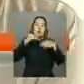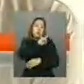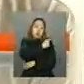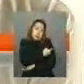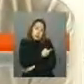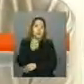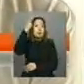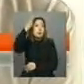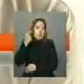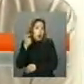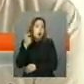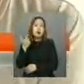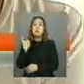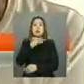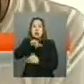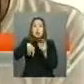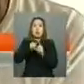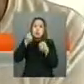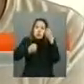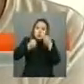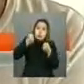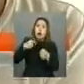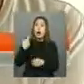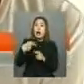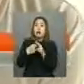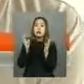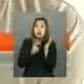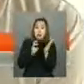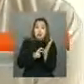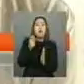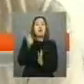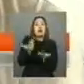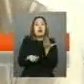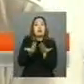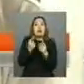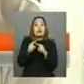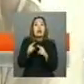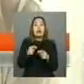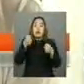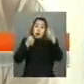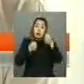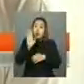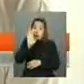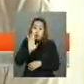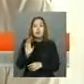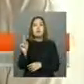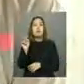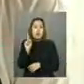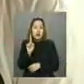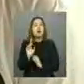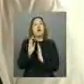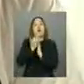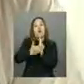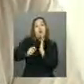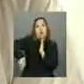ใหญ่นะครับเพราะฉะนั้นใครจับจดก็ได้ครับแต่เป็นหนังใหญ่อะไรล่ะหนังใหญ่เขมรก็ระบุไปสิครับว่าหนังใหญ่เขม